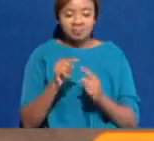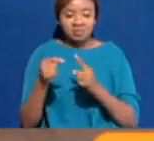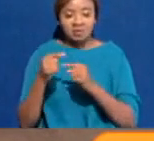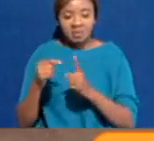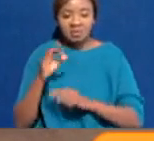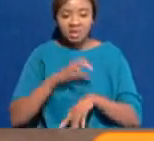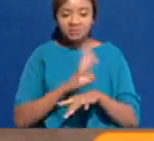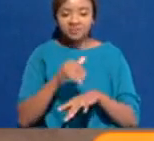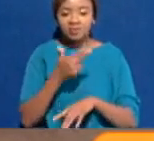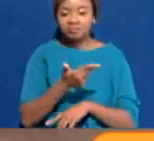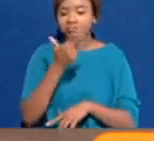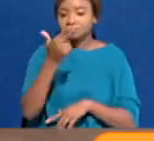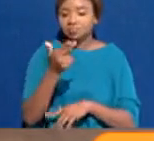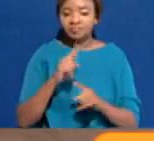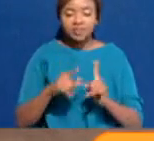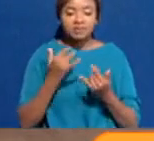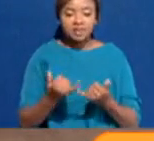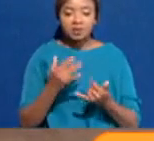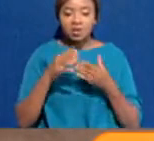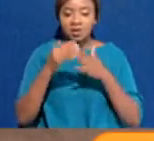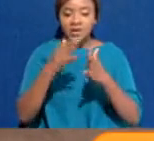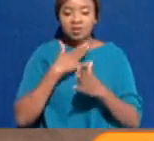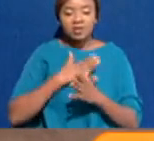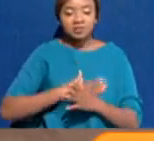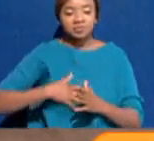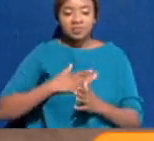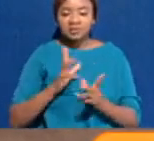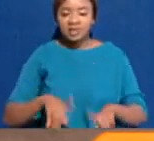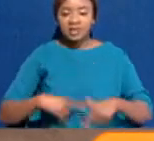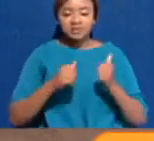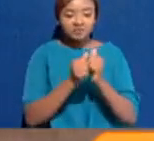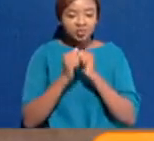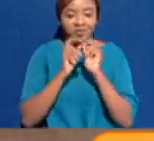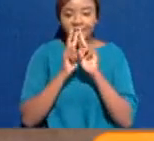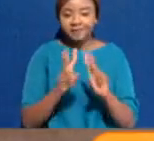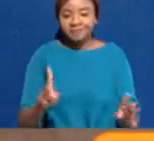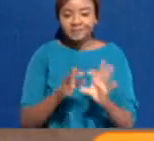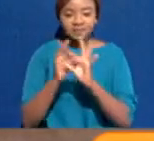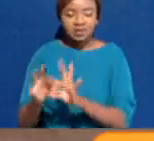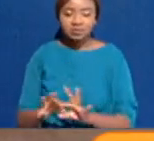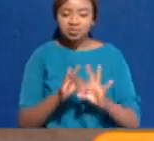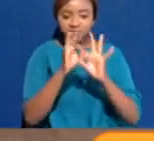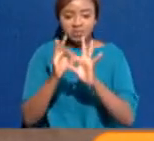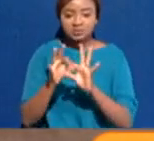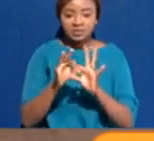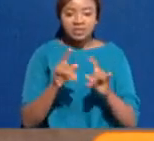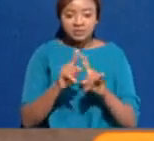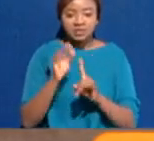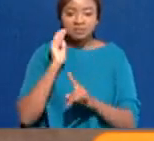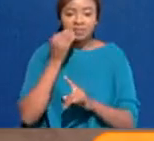hapa wamewataka wenyeji kutangamana na kuishi kwa amani baina ya jamii zinazoishi maeneo haya na kaunti jirani ya